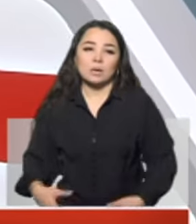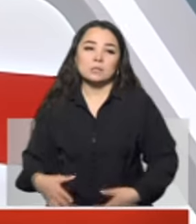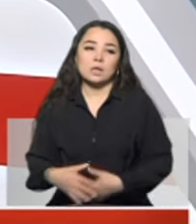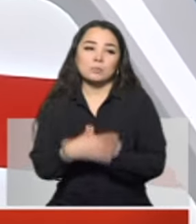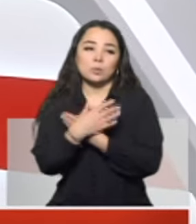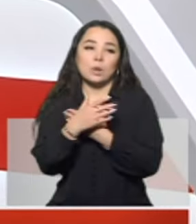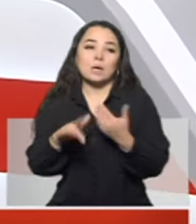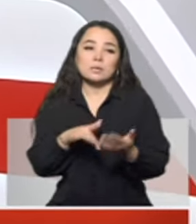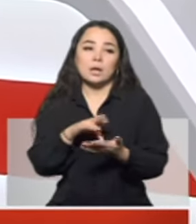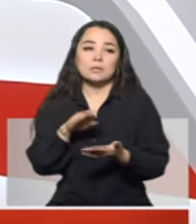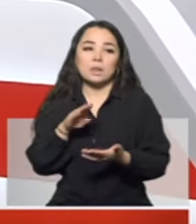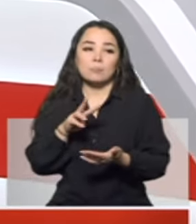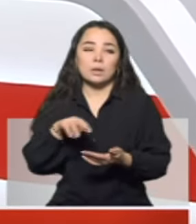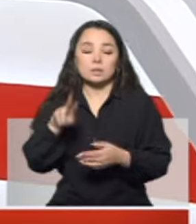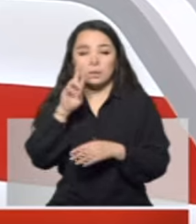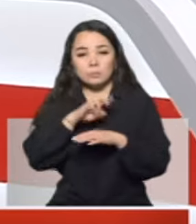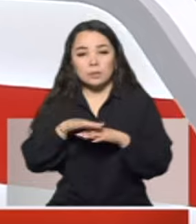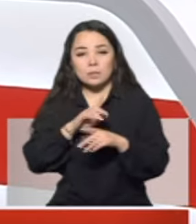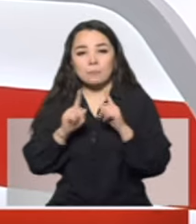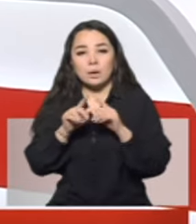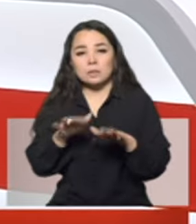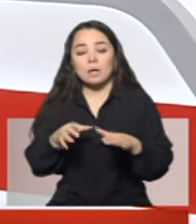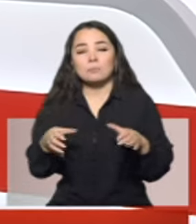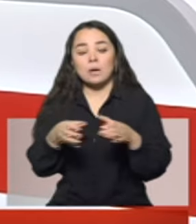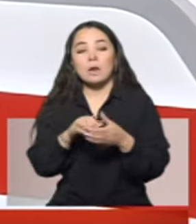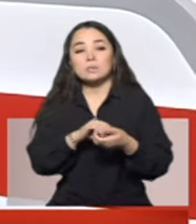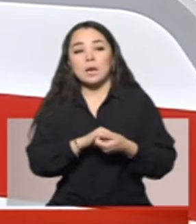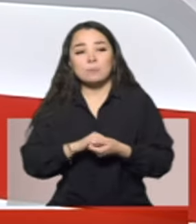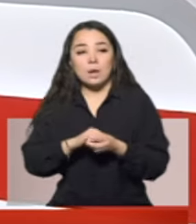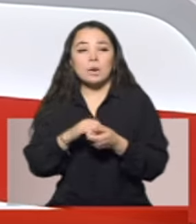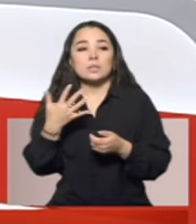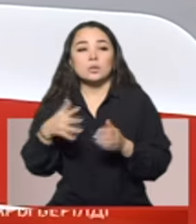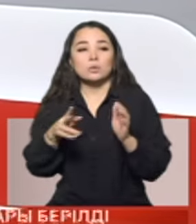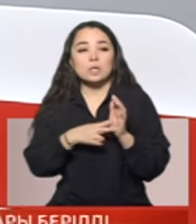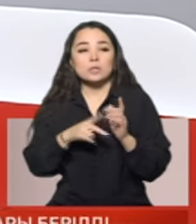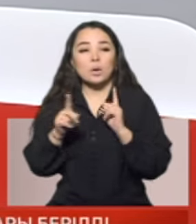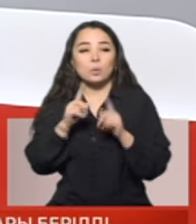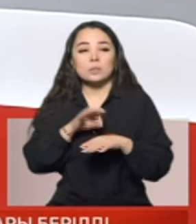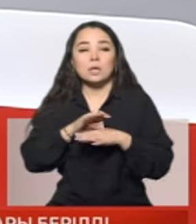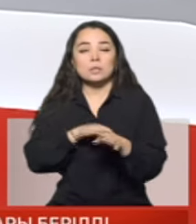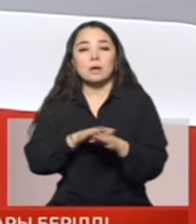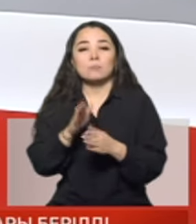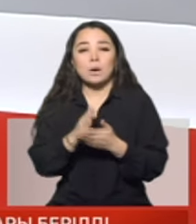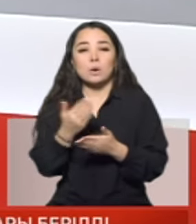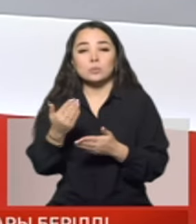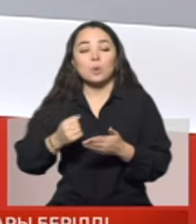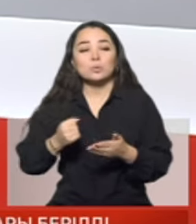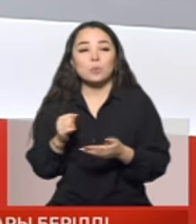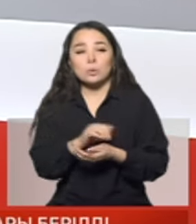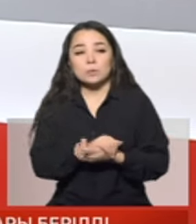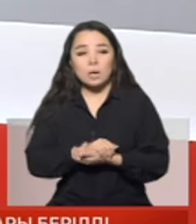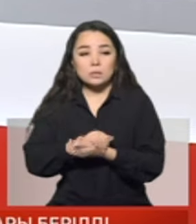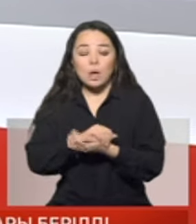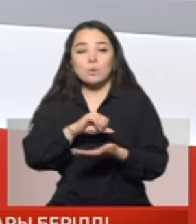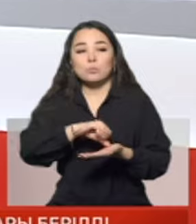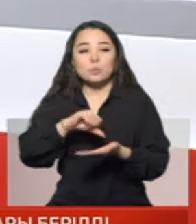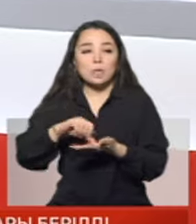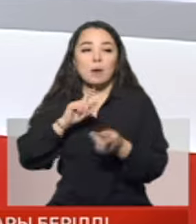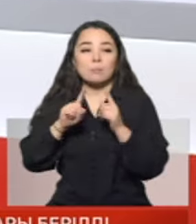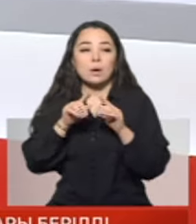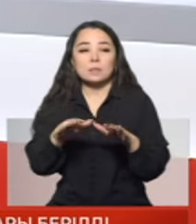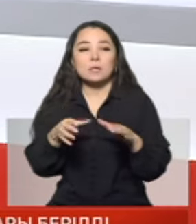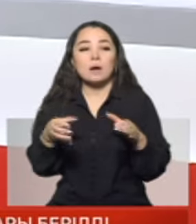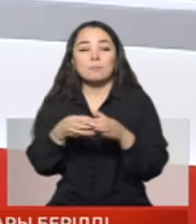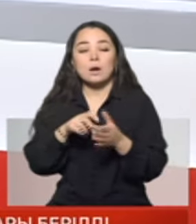Санкт-Петербург қаласында ТМД парламентаралық ассамблеясының 57-ші пленарлық отырысы өтті. Оған достастыққа мүше мемлекеттердің